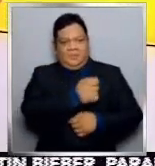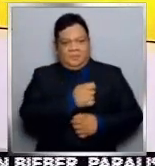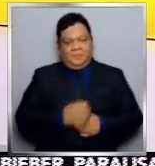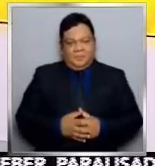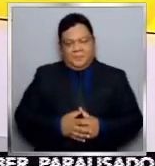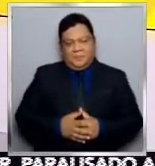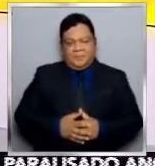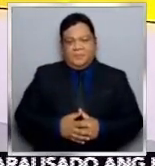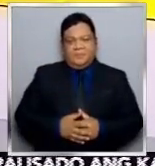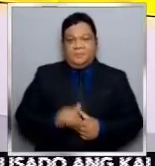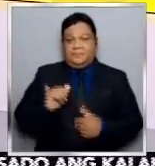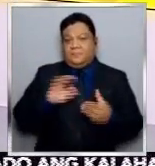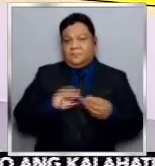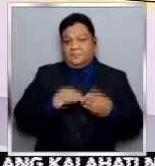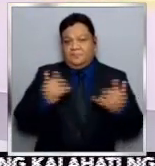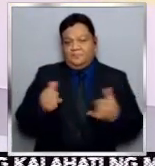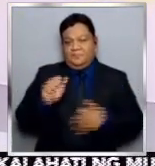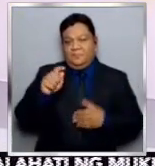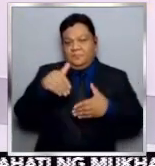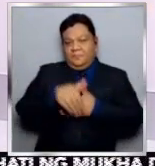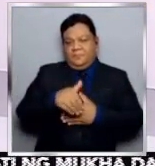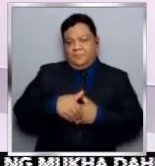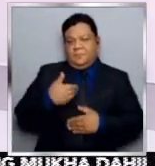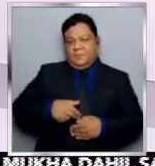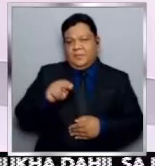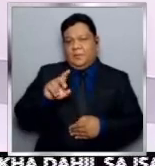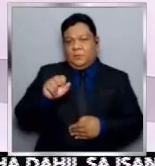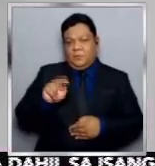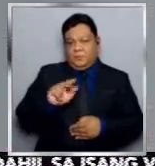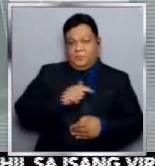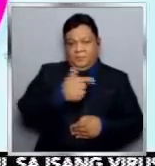2018. And that's my Chikari Saturday Night. Ako po si Nelson Canlas. Pia, Ivan?